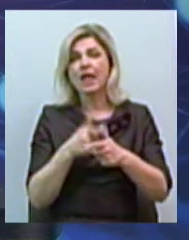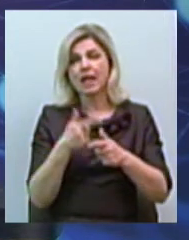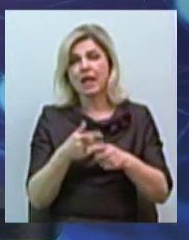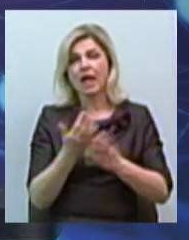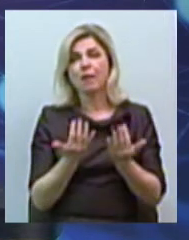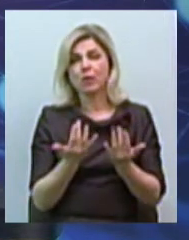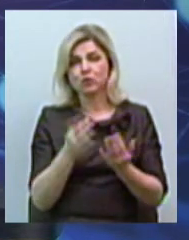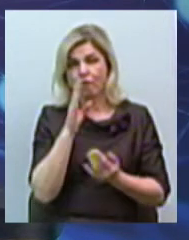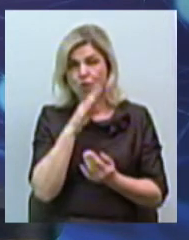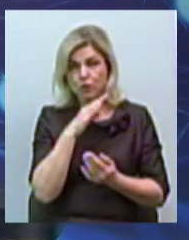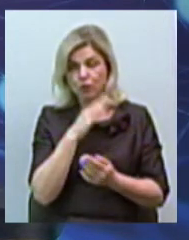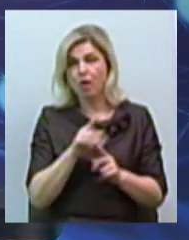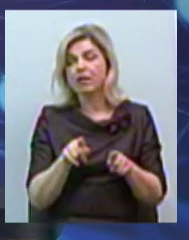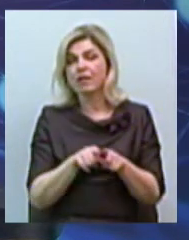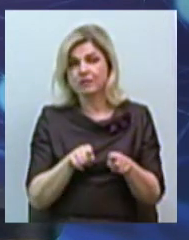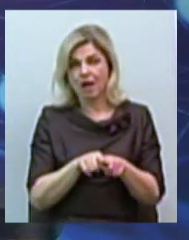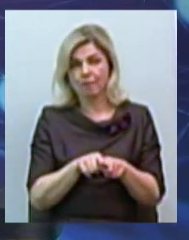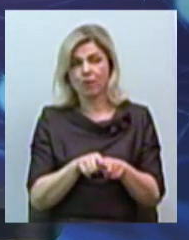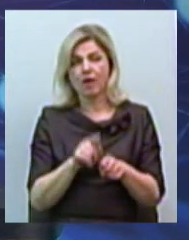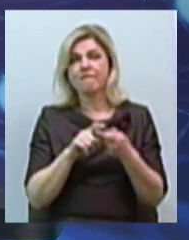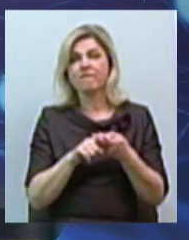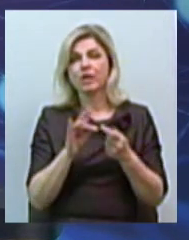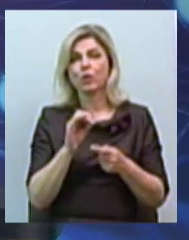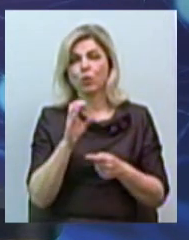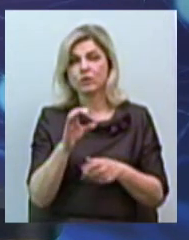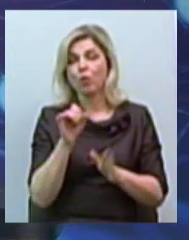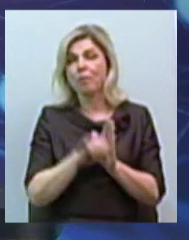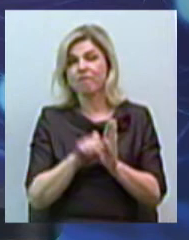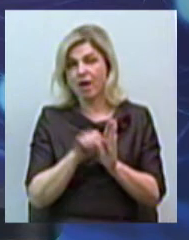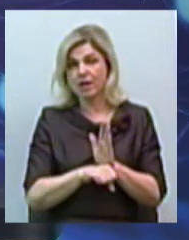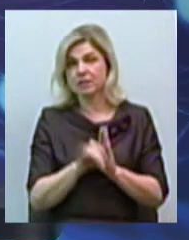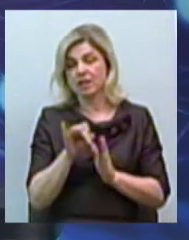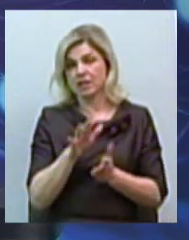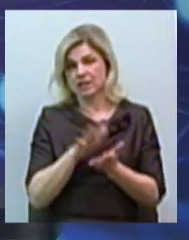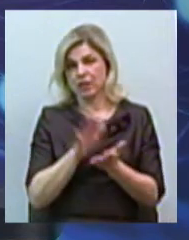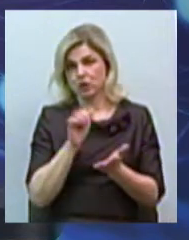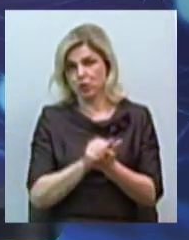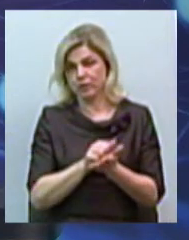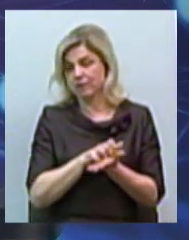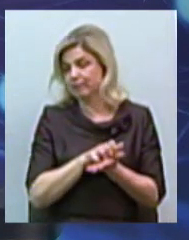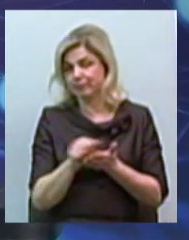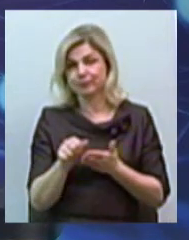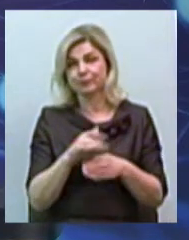наприклад, так само вірус вбивається і він знищується.